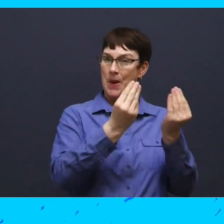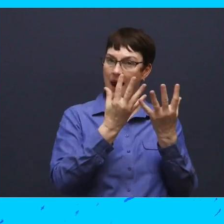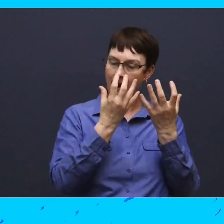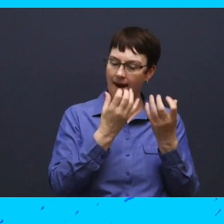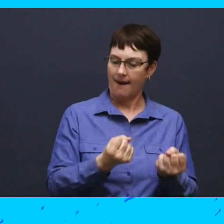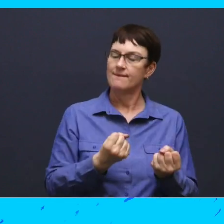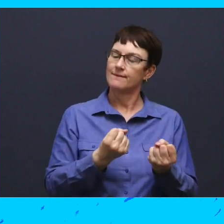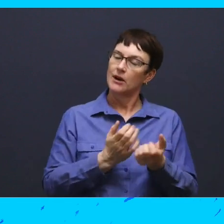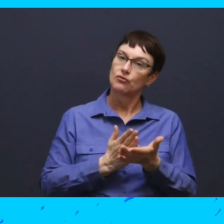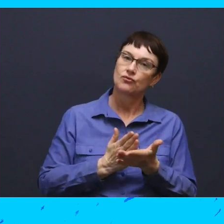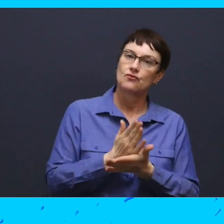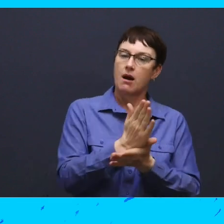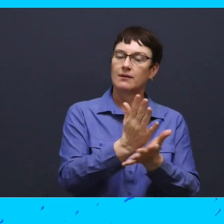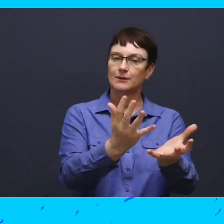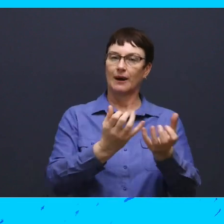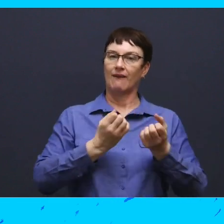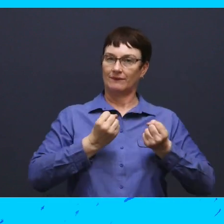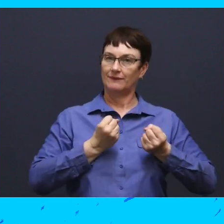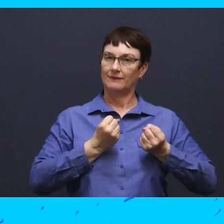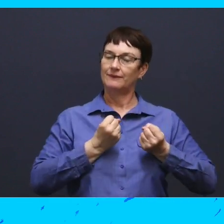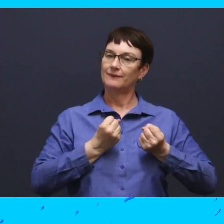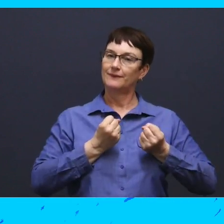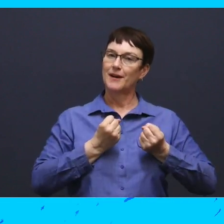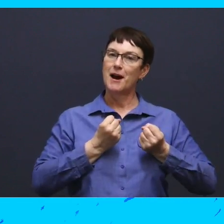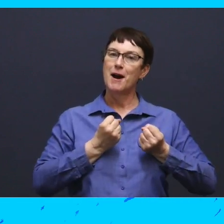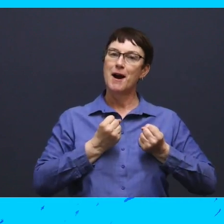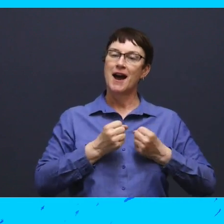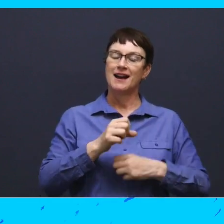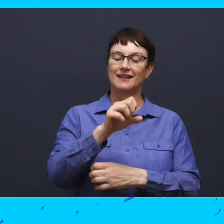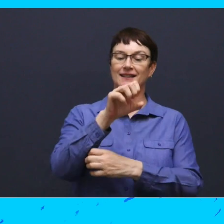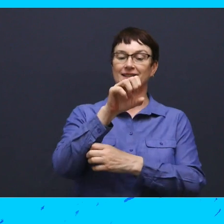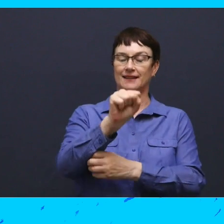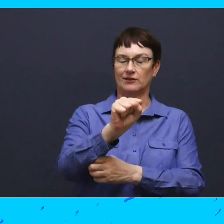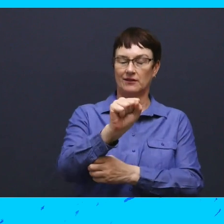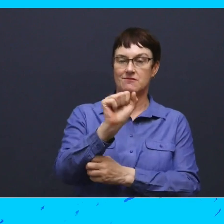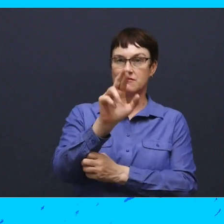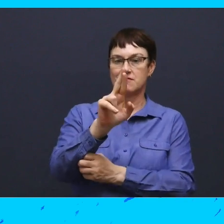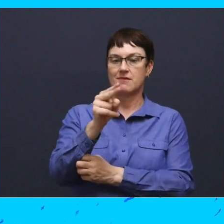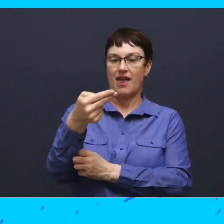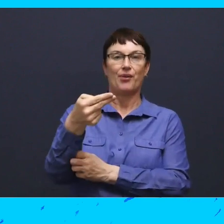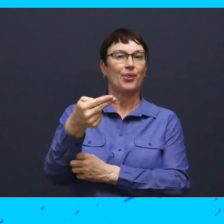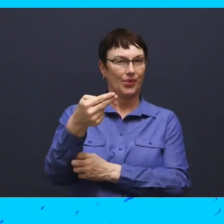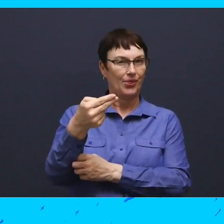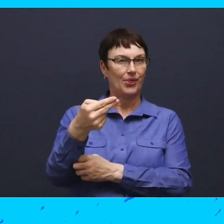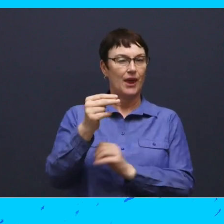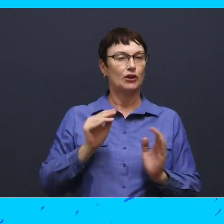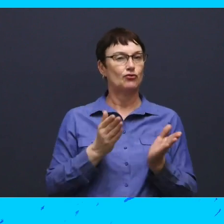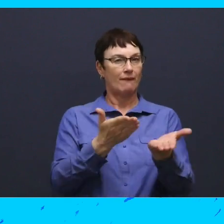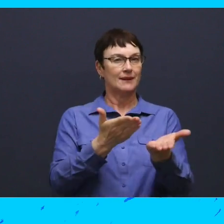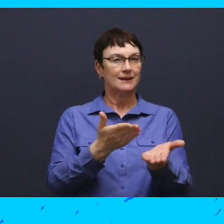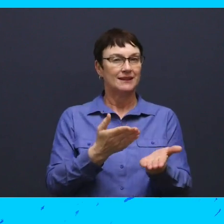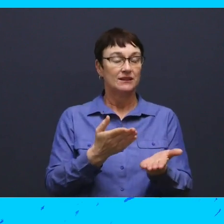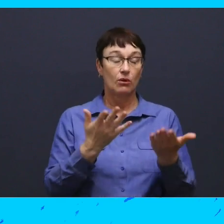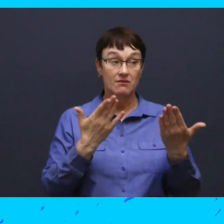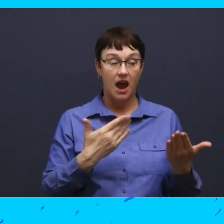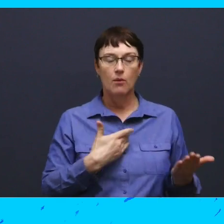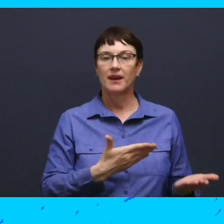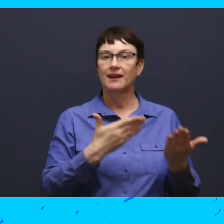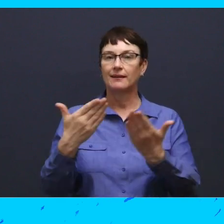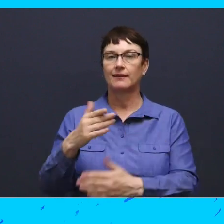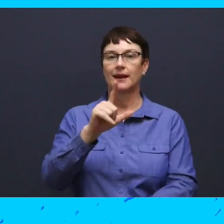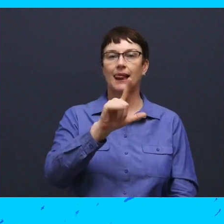d'autres données sur les pays et les impacts de coûts et d'autres outils pour soutenir